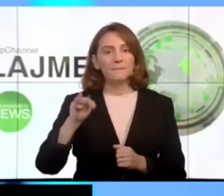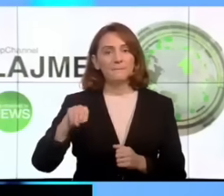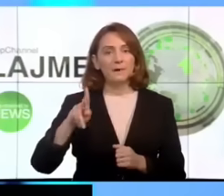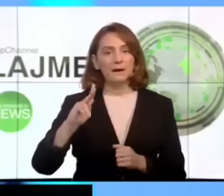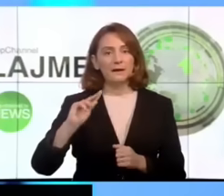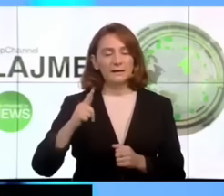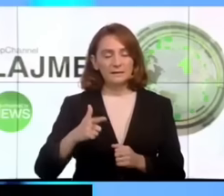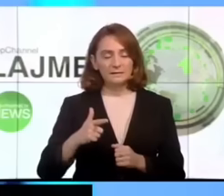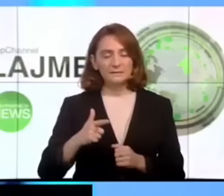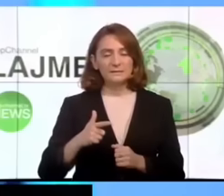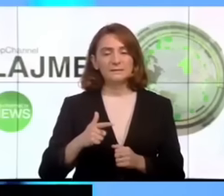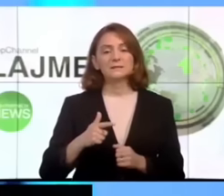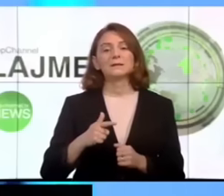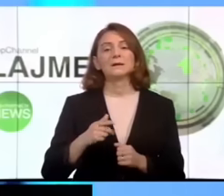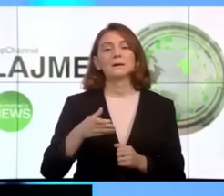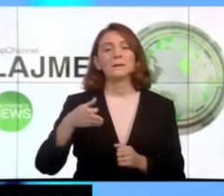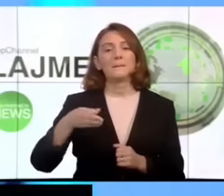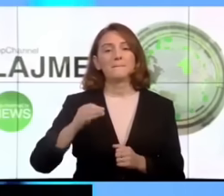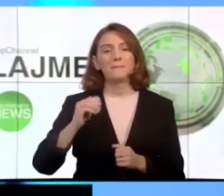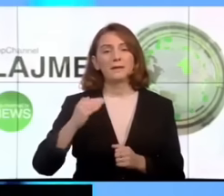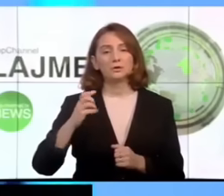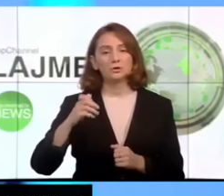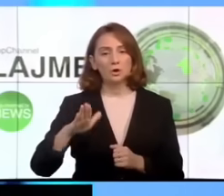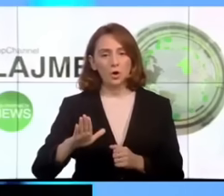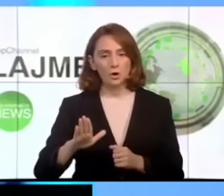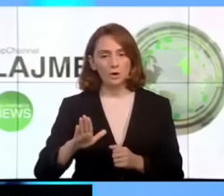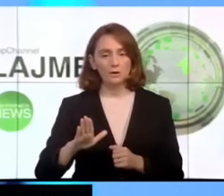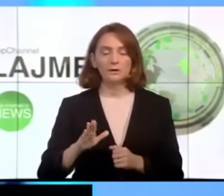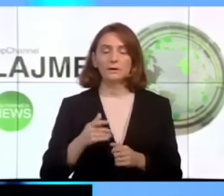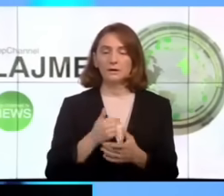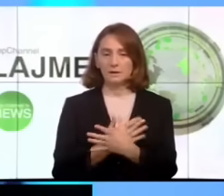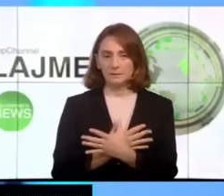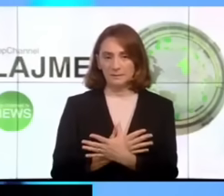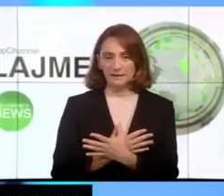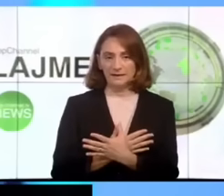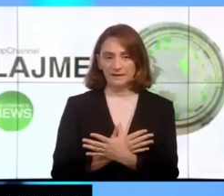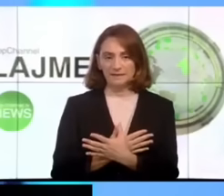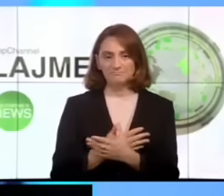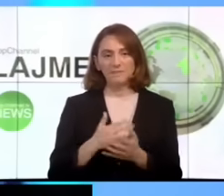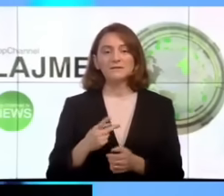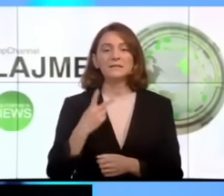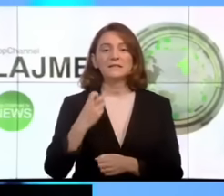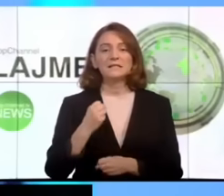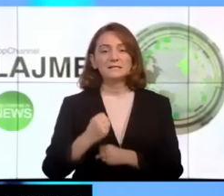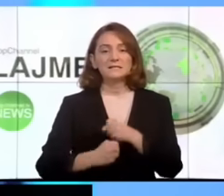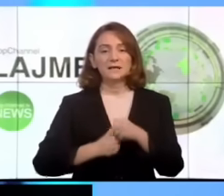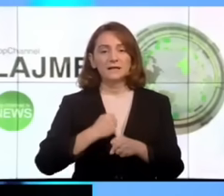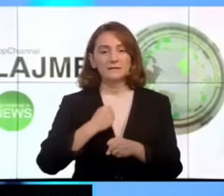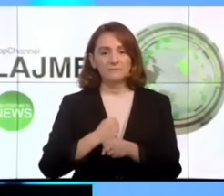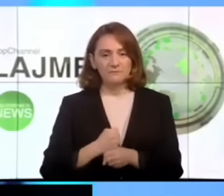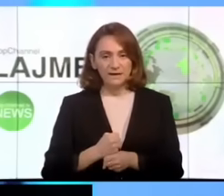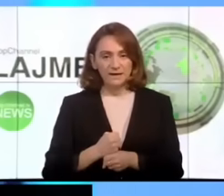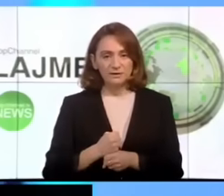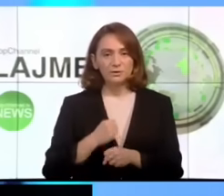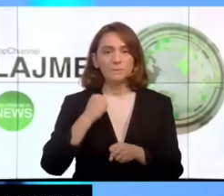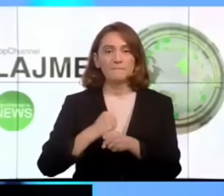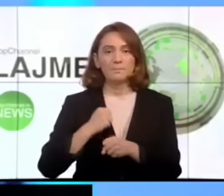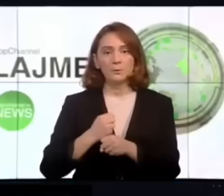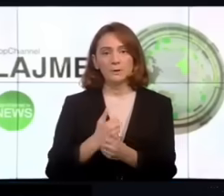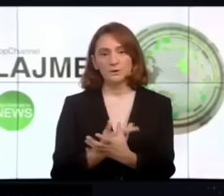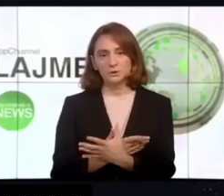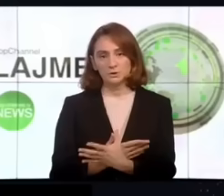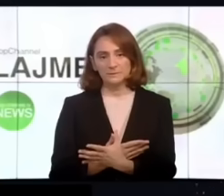20 vite nga riaktivizimi i fushës naftëmbajtëse më të madhe në Europë, asaj të Patos Marinzës.